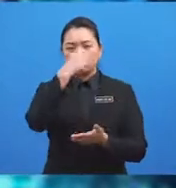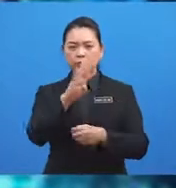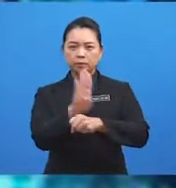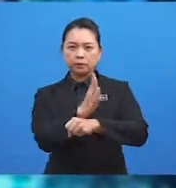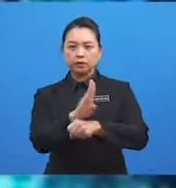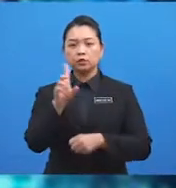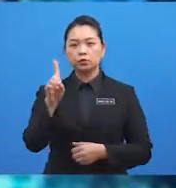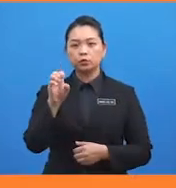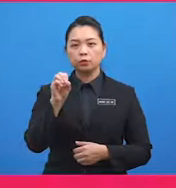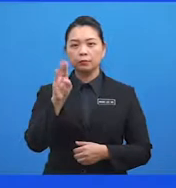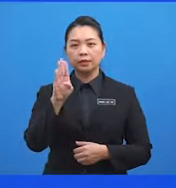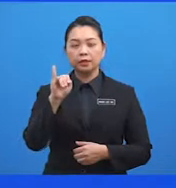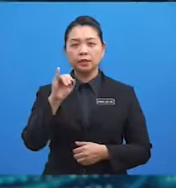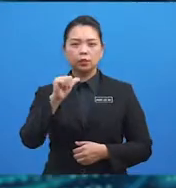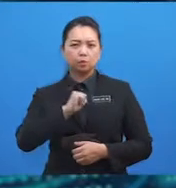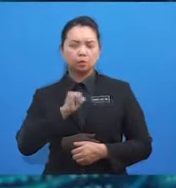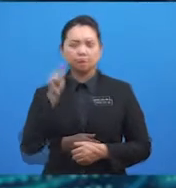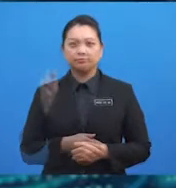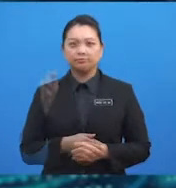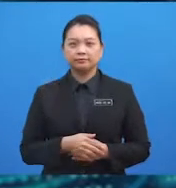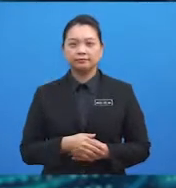perniagaan Dobi aku nanti.